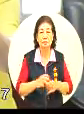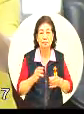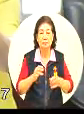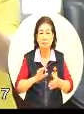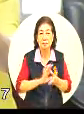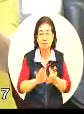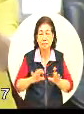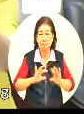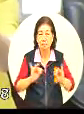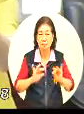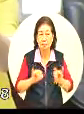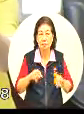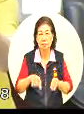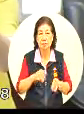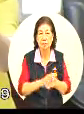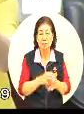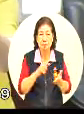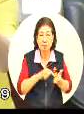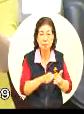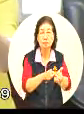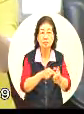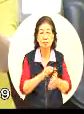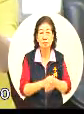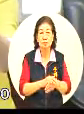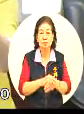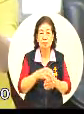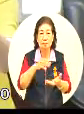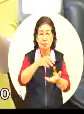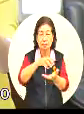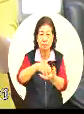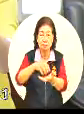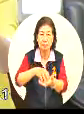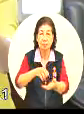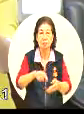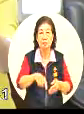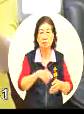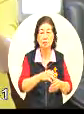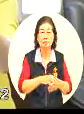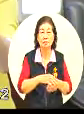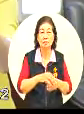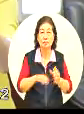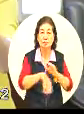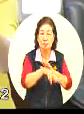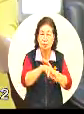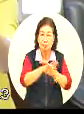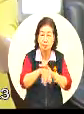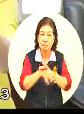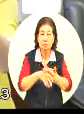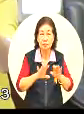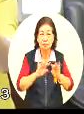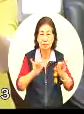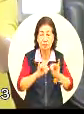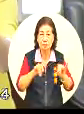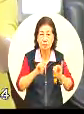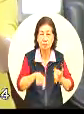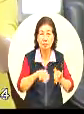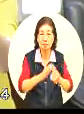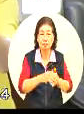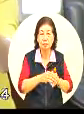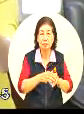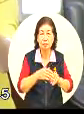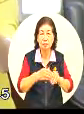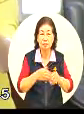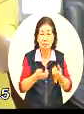的申请迄个使用执照。这基地法定空地哦，因为道路用地进为分割，